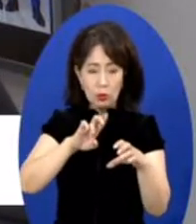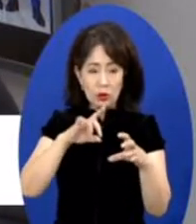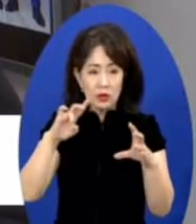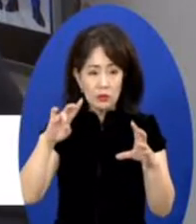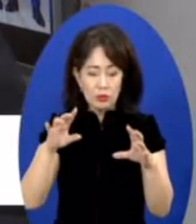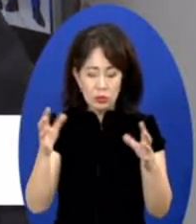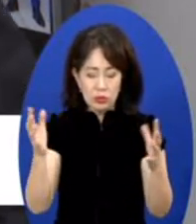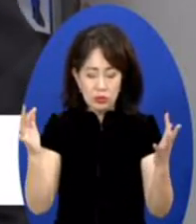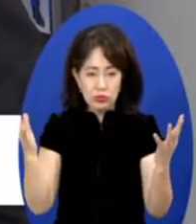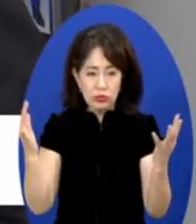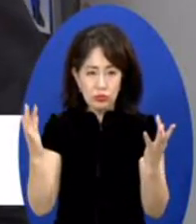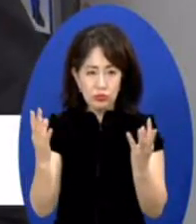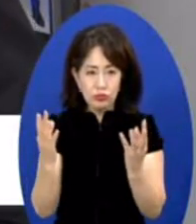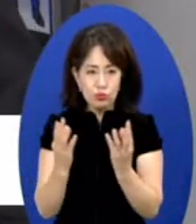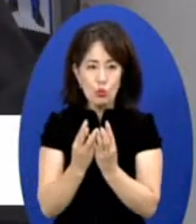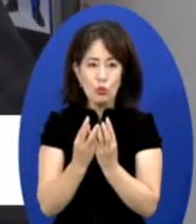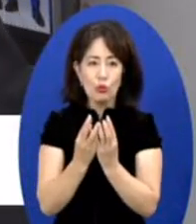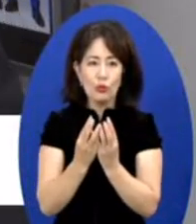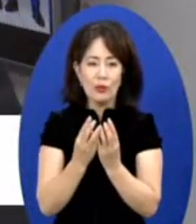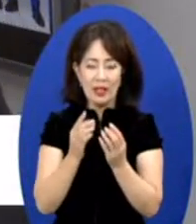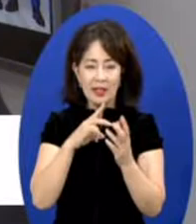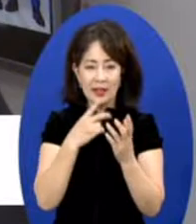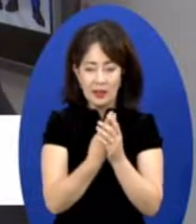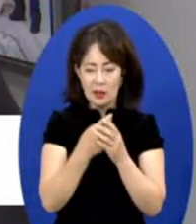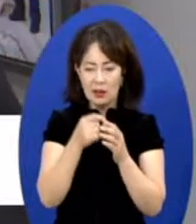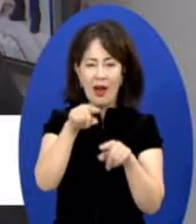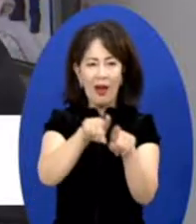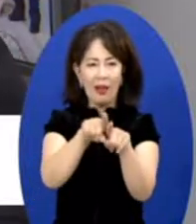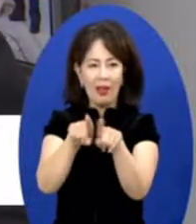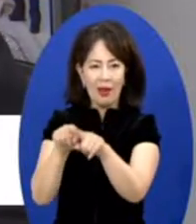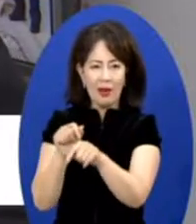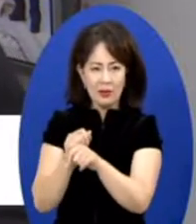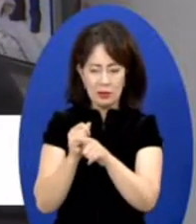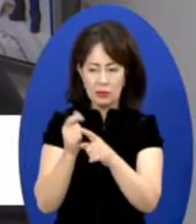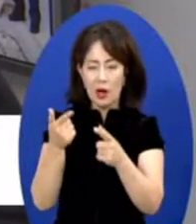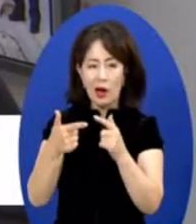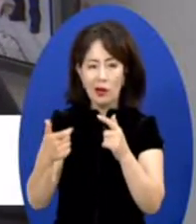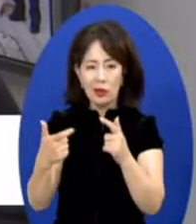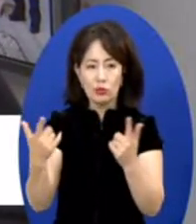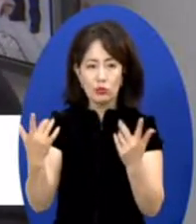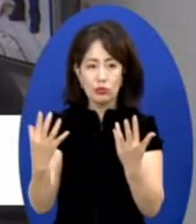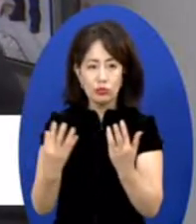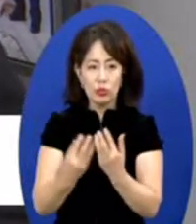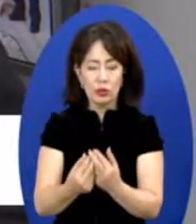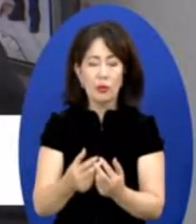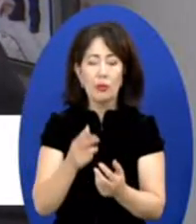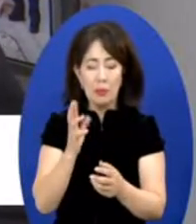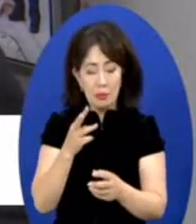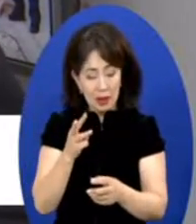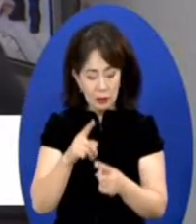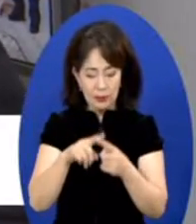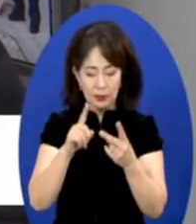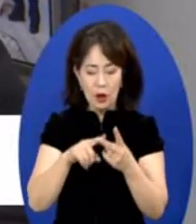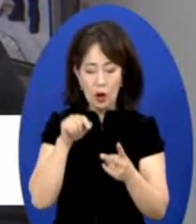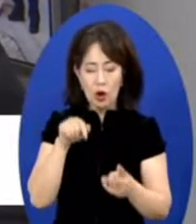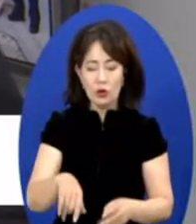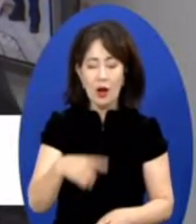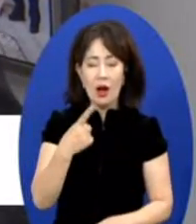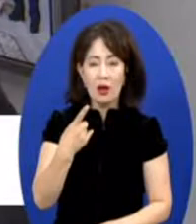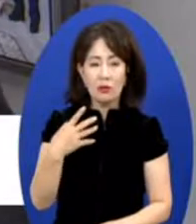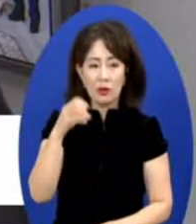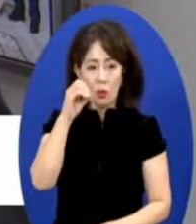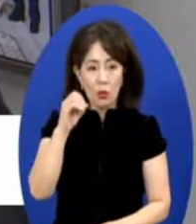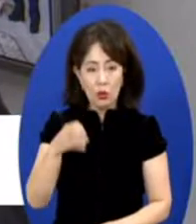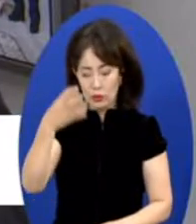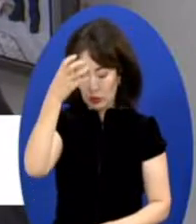өөрөө нэгдээд эхлэх учраас тэрэн дээр байгаа оронтойны давхардлууд бас аялах юм аталтай. За одоогийн байдлаар бидний хувьд юмтэйч 15%